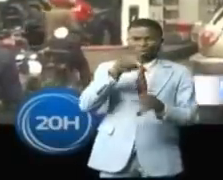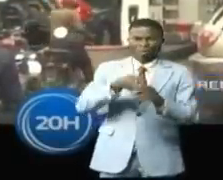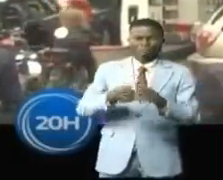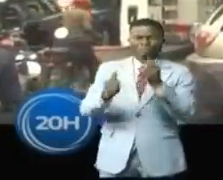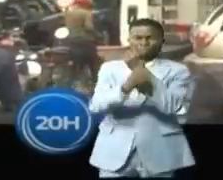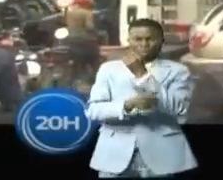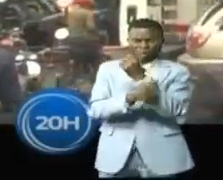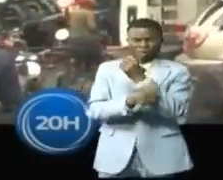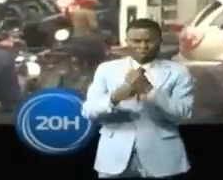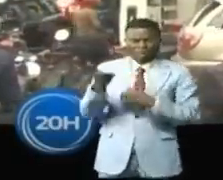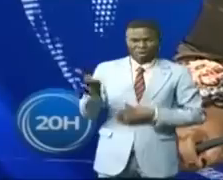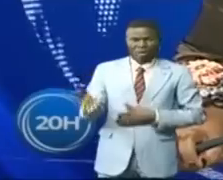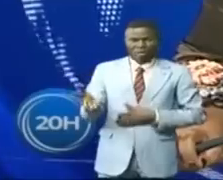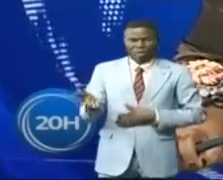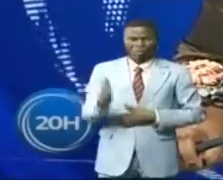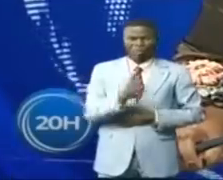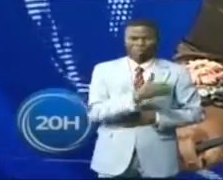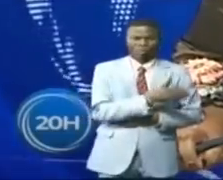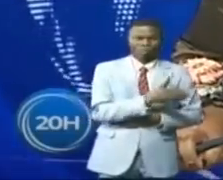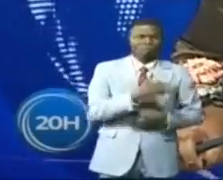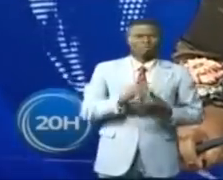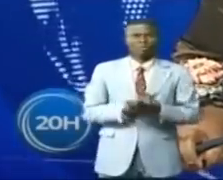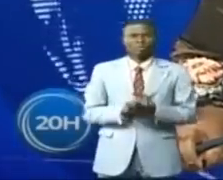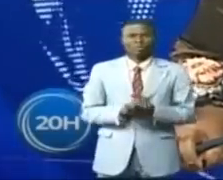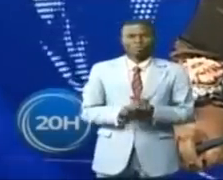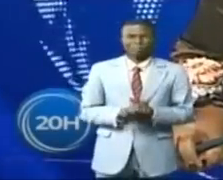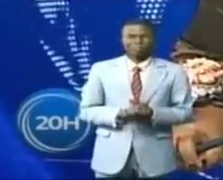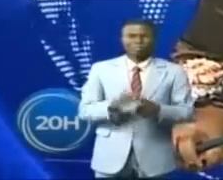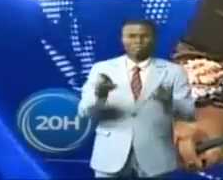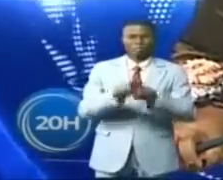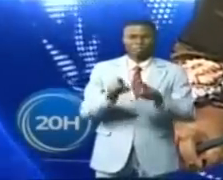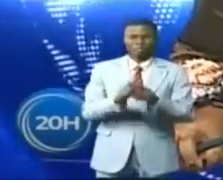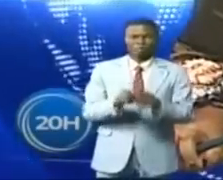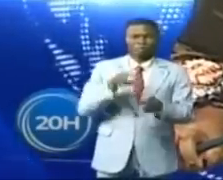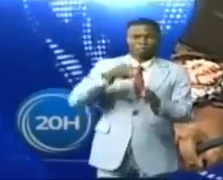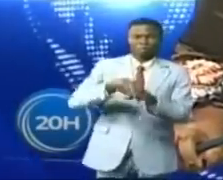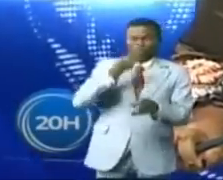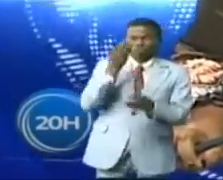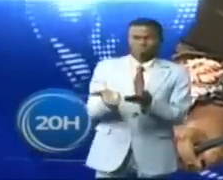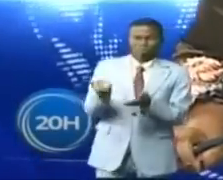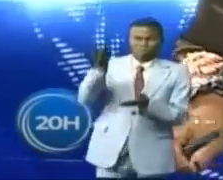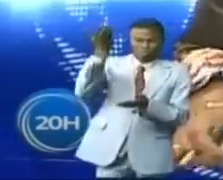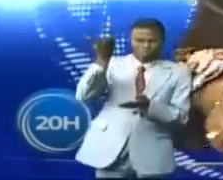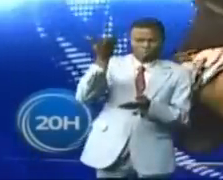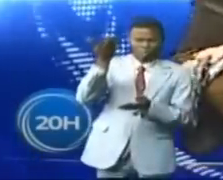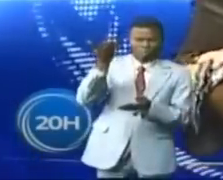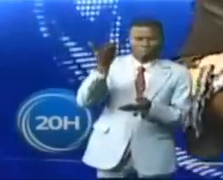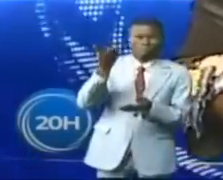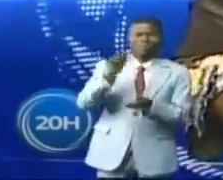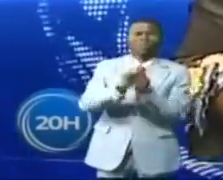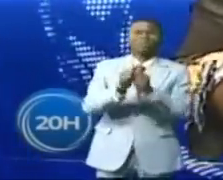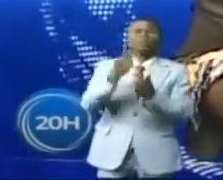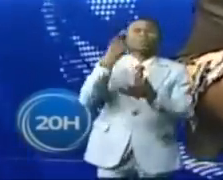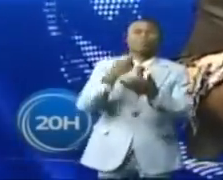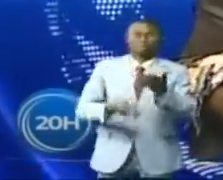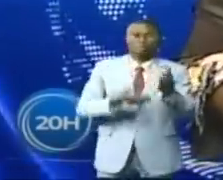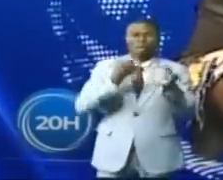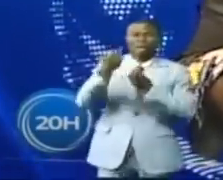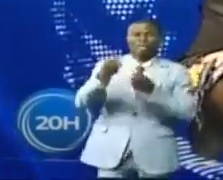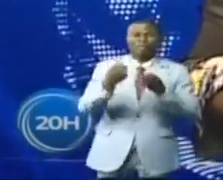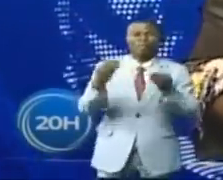en produits pétroliers. Réajustement du prix du carburant à la pompe, quels sont les paramètres qui expliquent